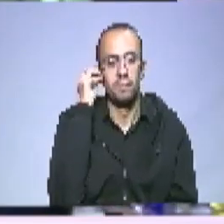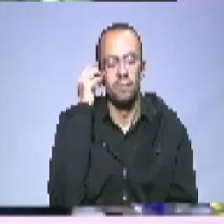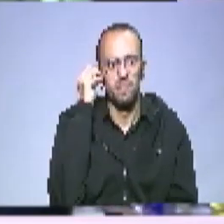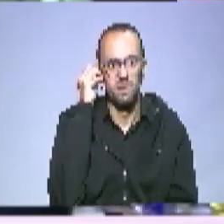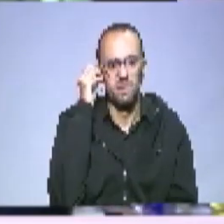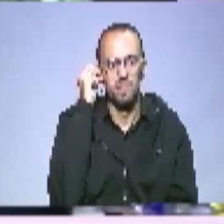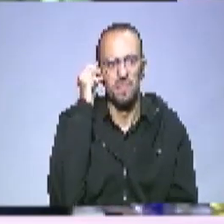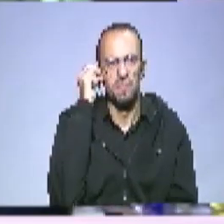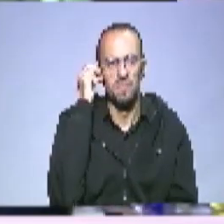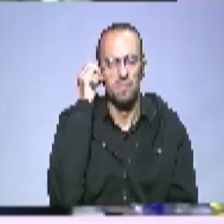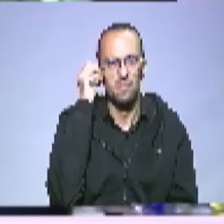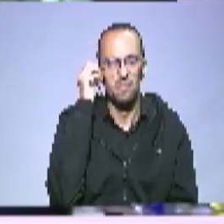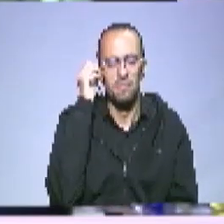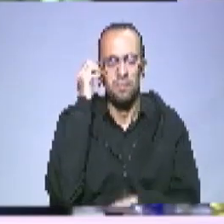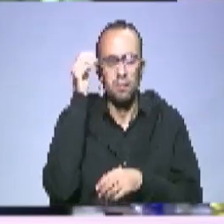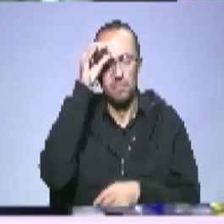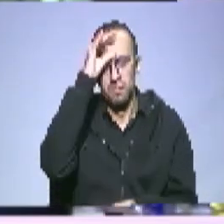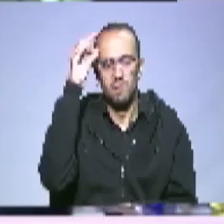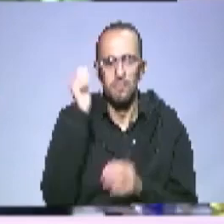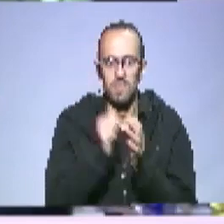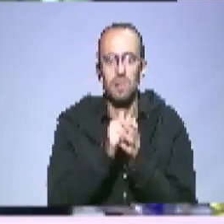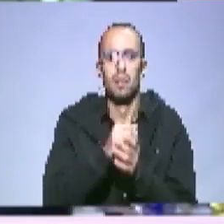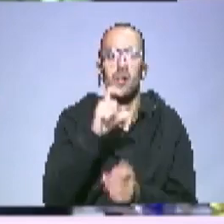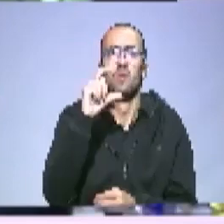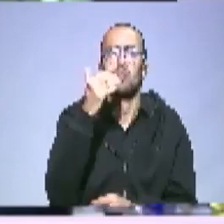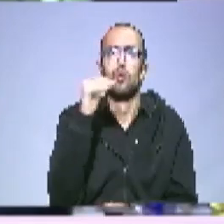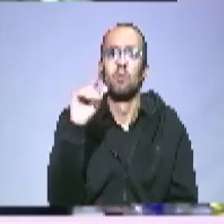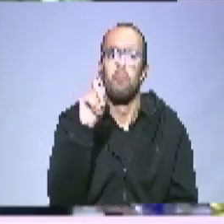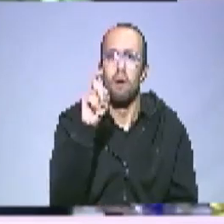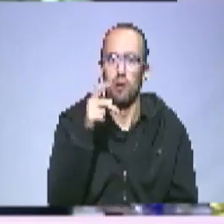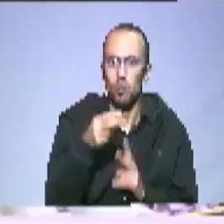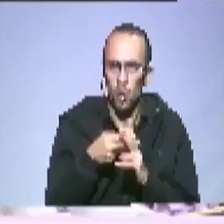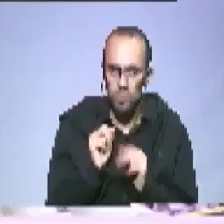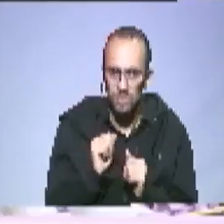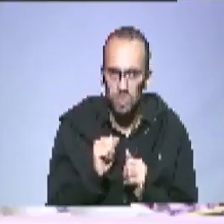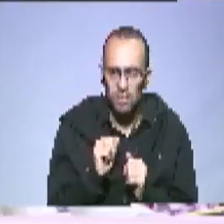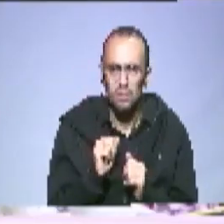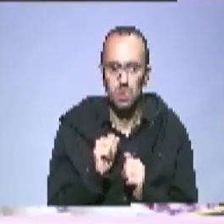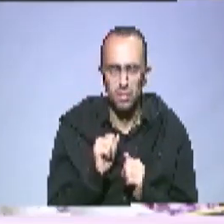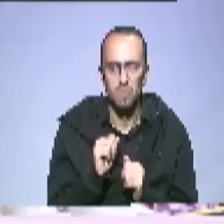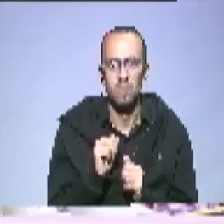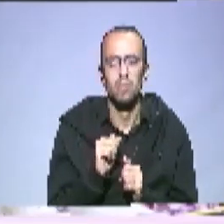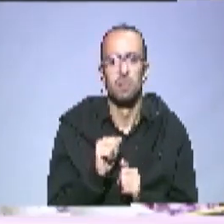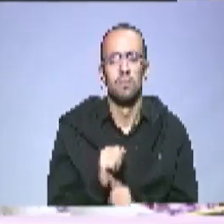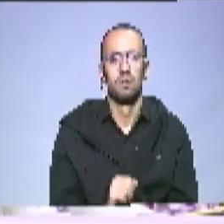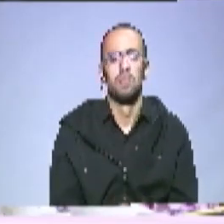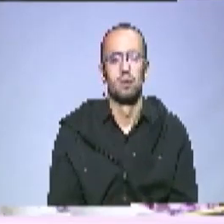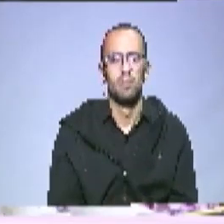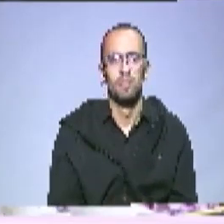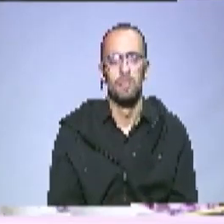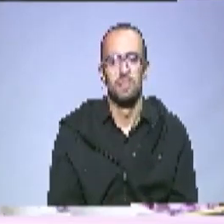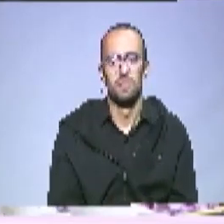طحينة، نحط مثلا نقول مثلا إيه نص كوباية مية كده مغلية. ماشي. حبة صغيرين كده